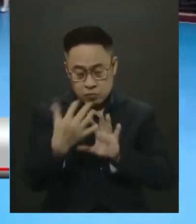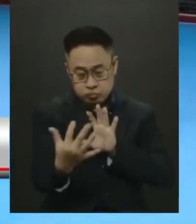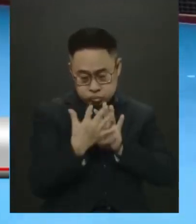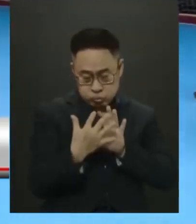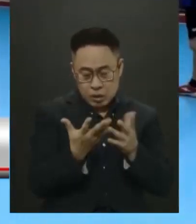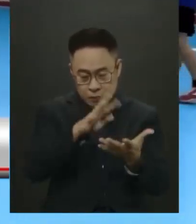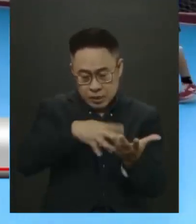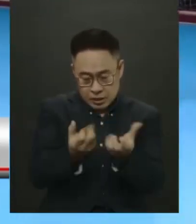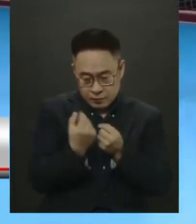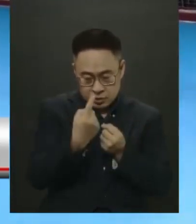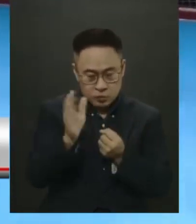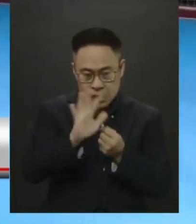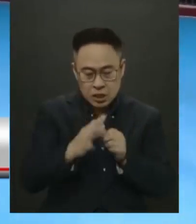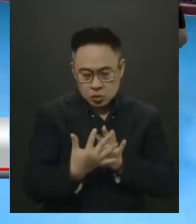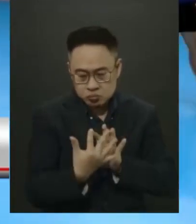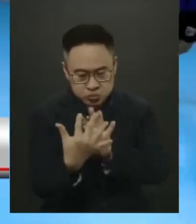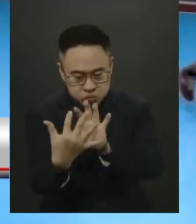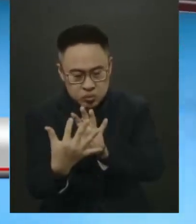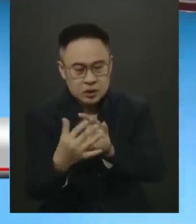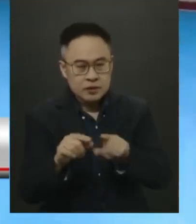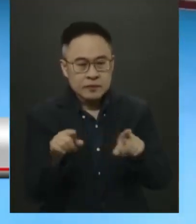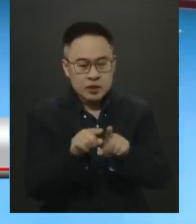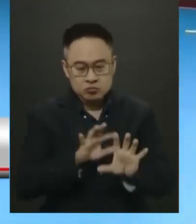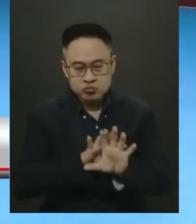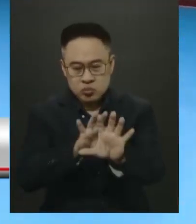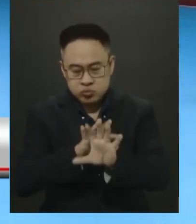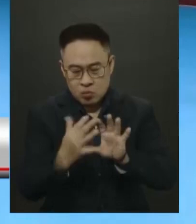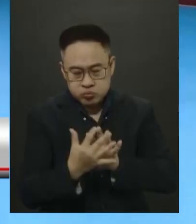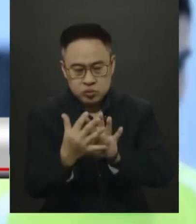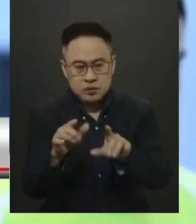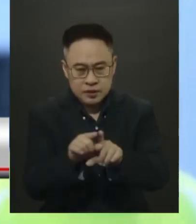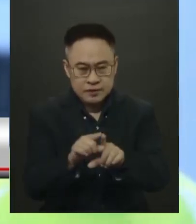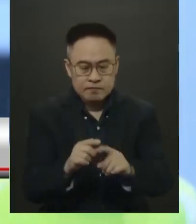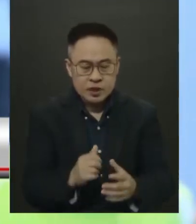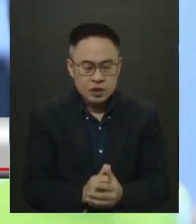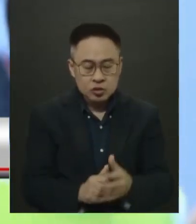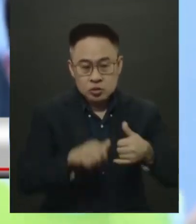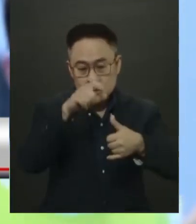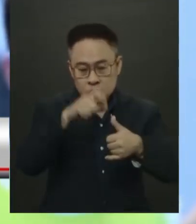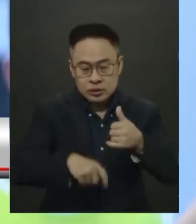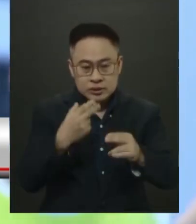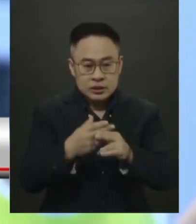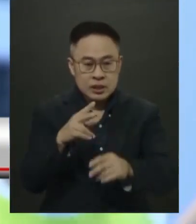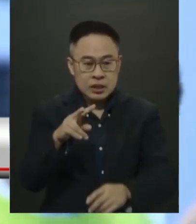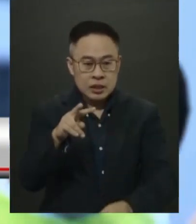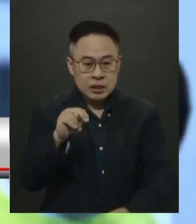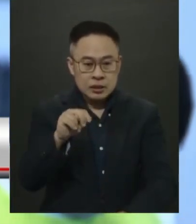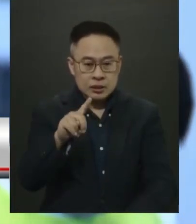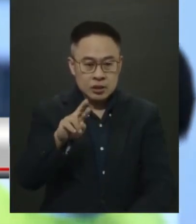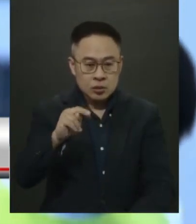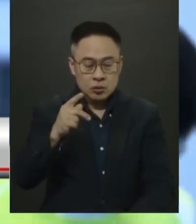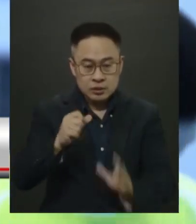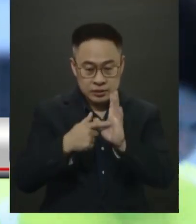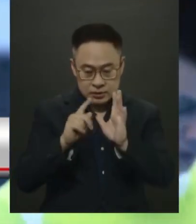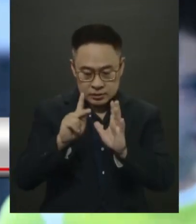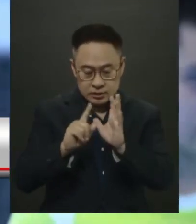ามสุภวุฒิก่อนการซ้อมเมื่อวานนะครับส่วนนักเตะอีกหนึ่งคนครับก็คือณรงค์ศักดิ์วิงวอนครับก็ให้สัมภาษณ์ก่อนการซ้อมครับบอกว่